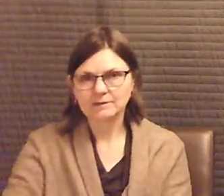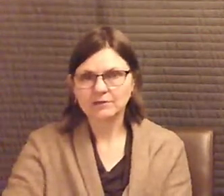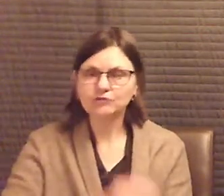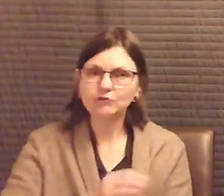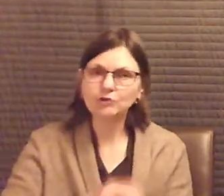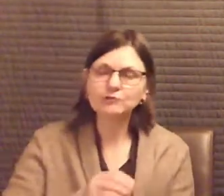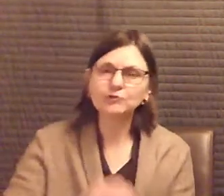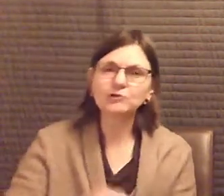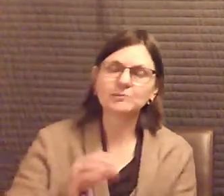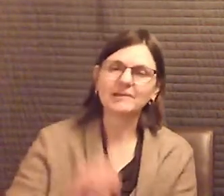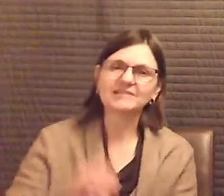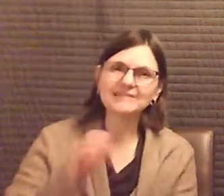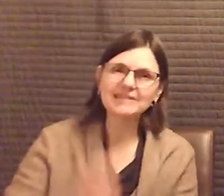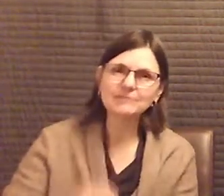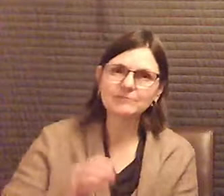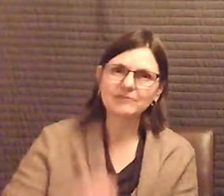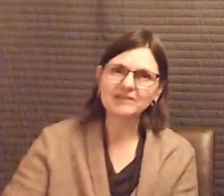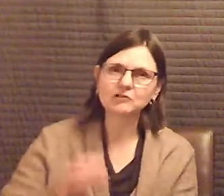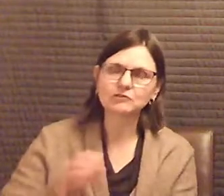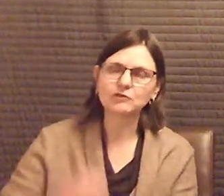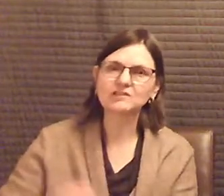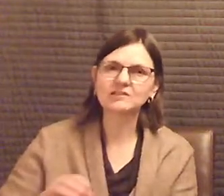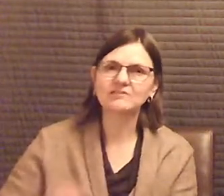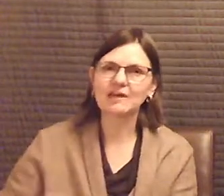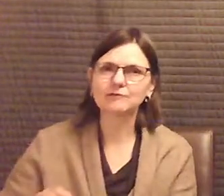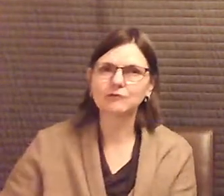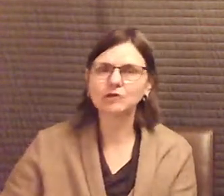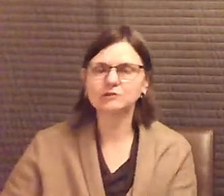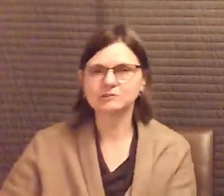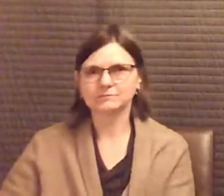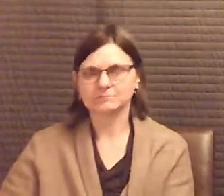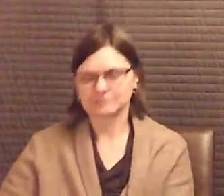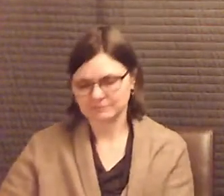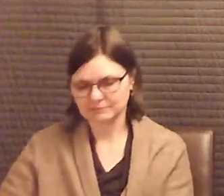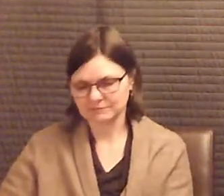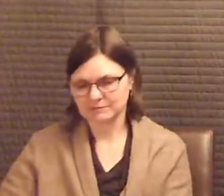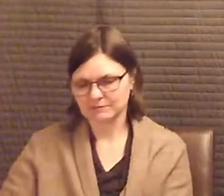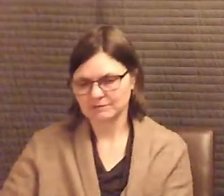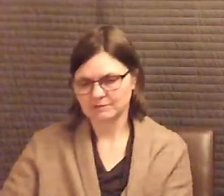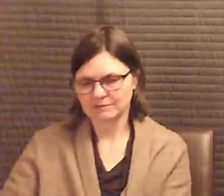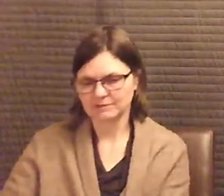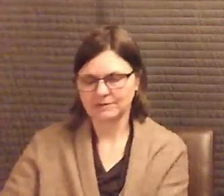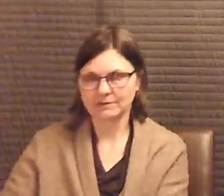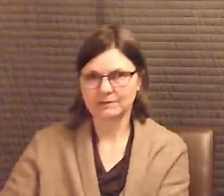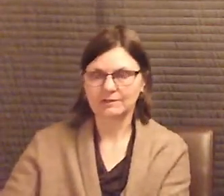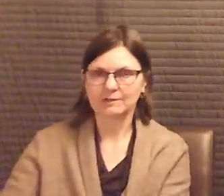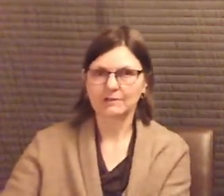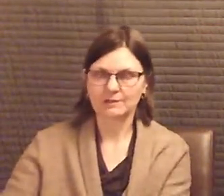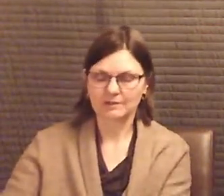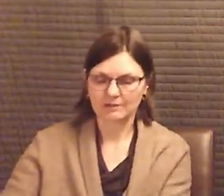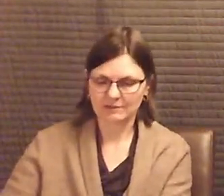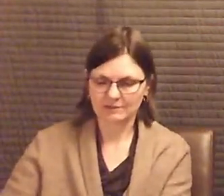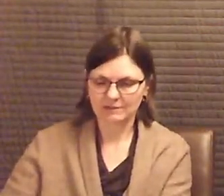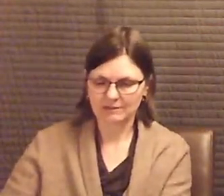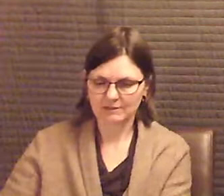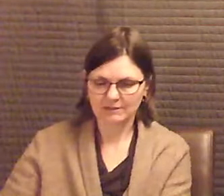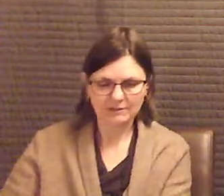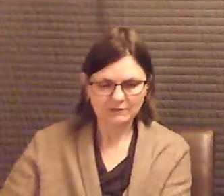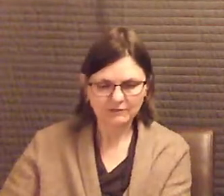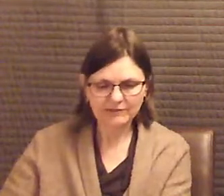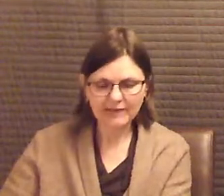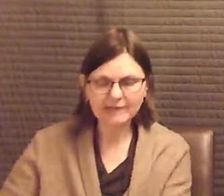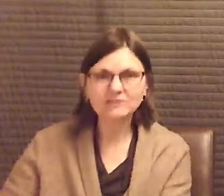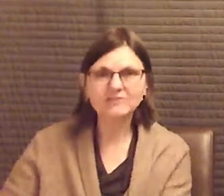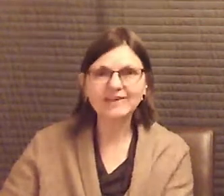god zorgt ervoor dat de mens niet bevestigd wordt in de wegen van god doet de en dan toe sec en korey kuhl snel